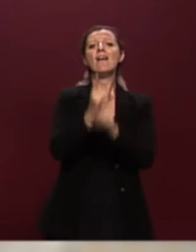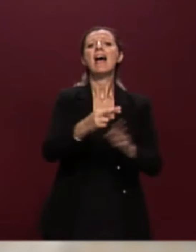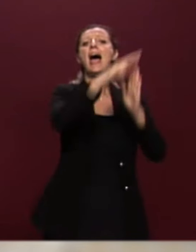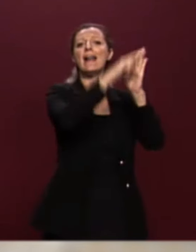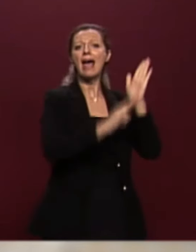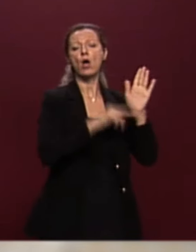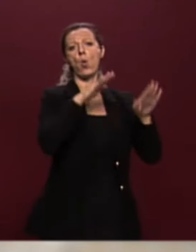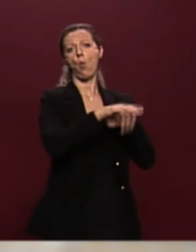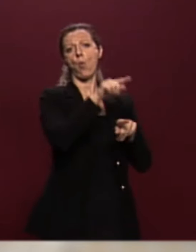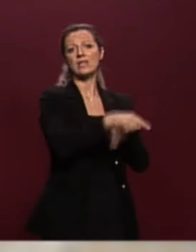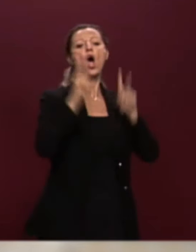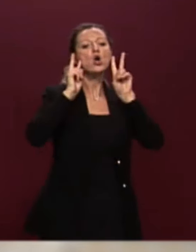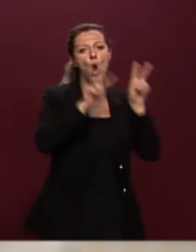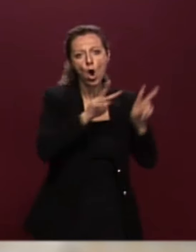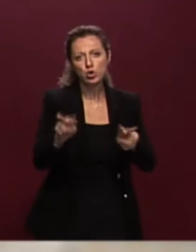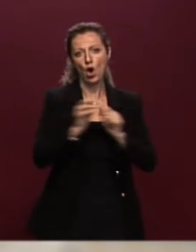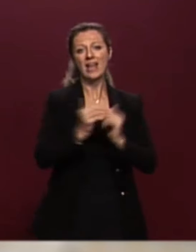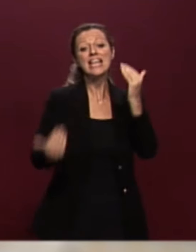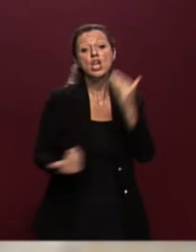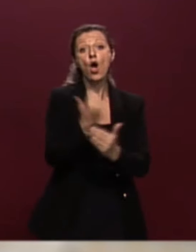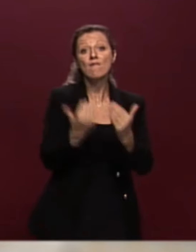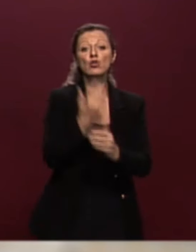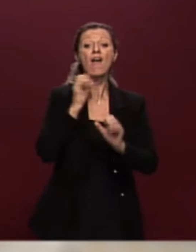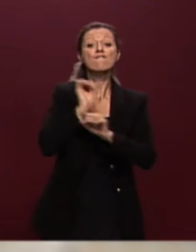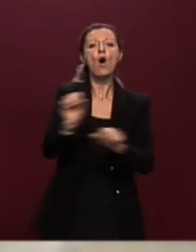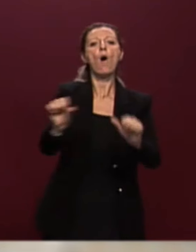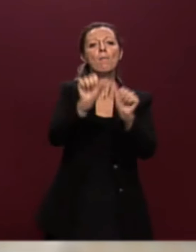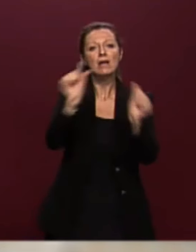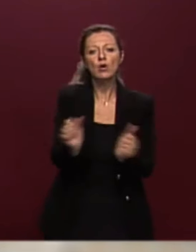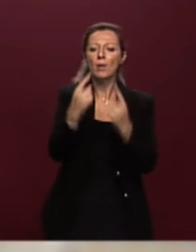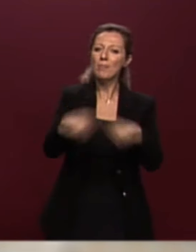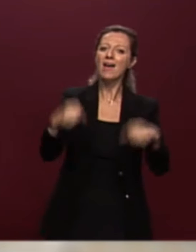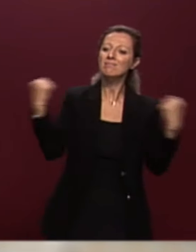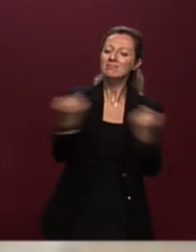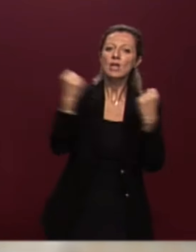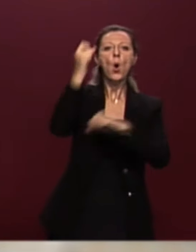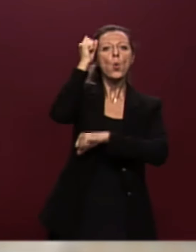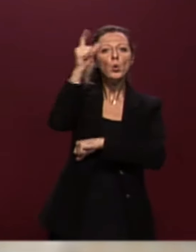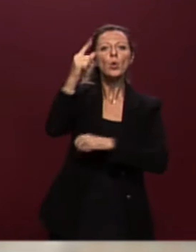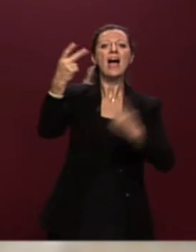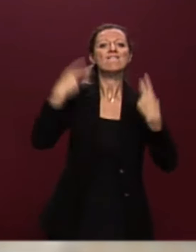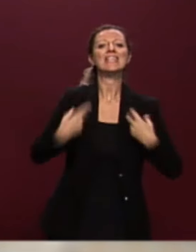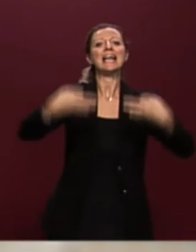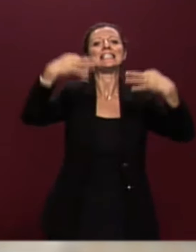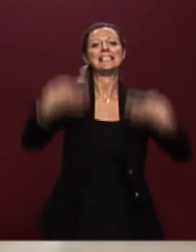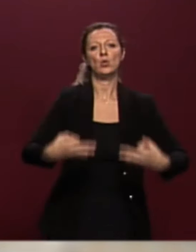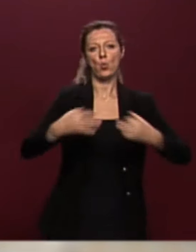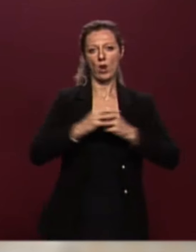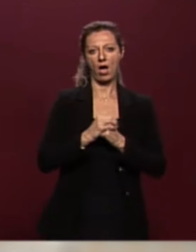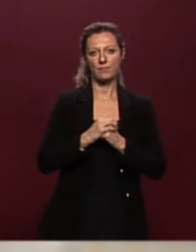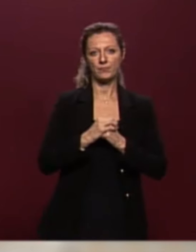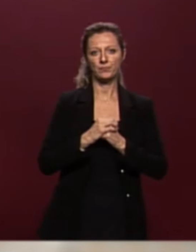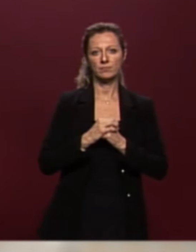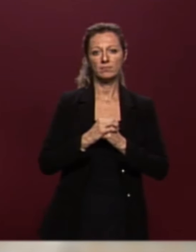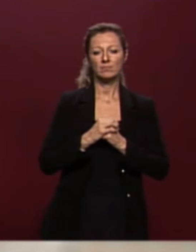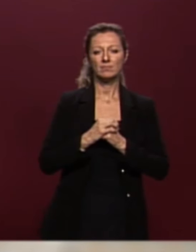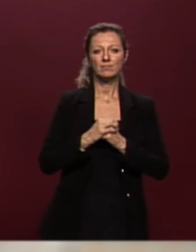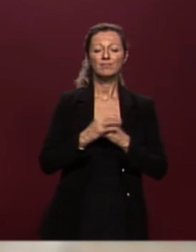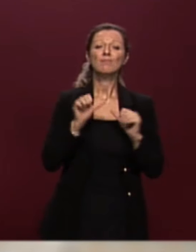i controlli, l'innovazione e la formazione per promuovere la cultura della vita sicura. Solo